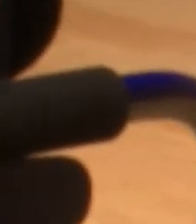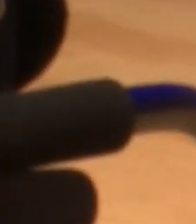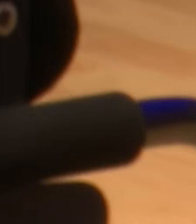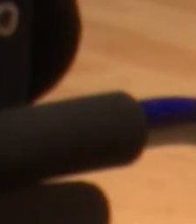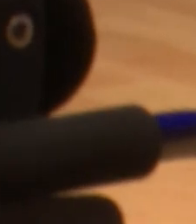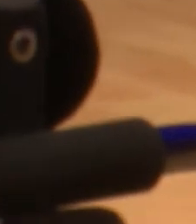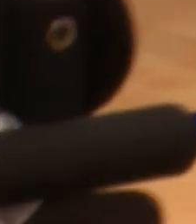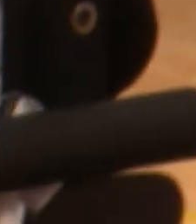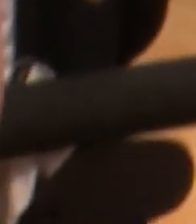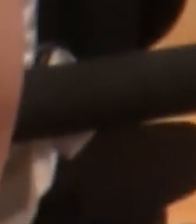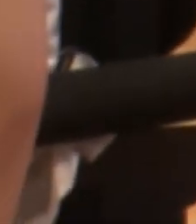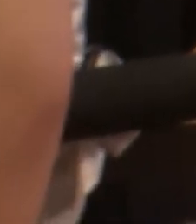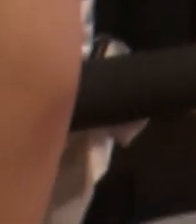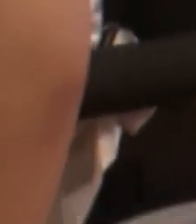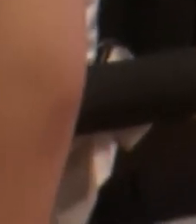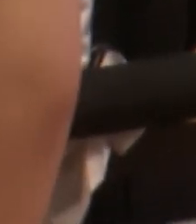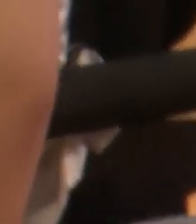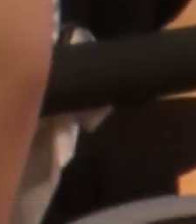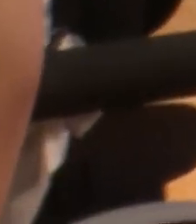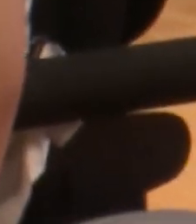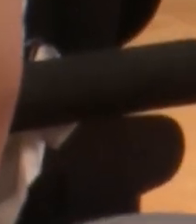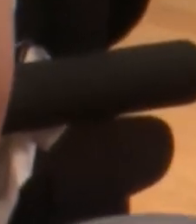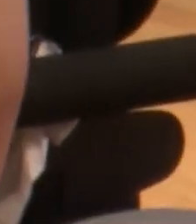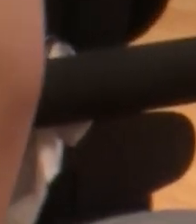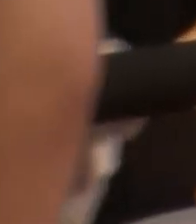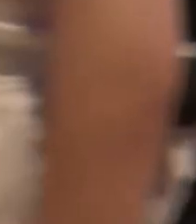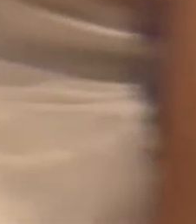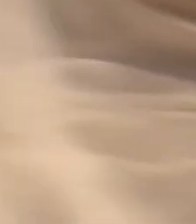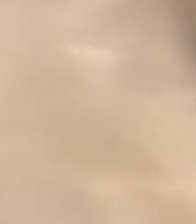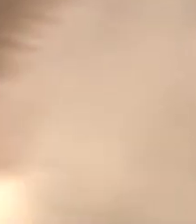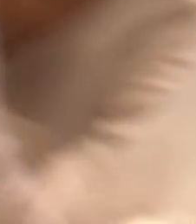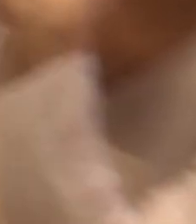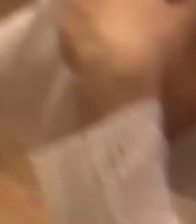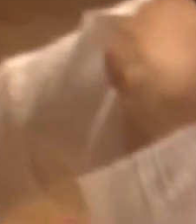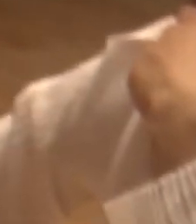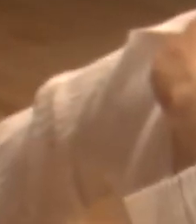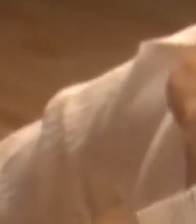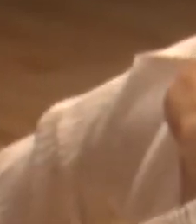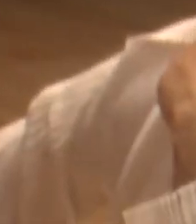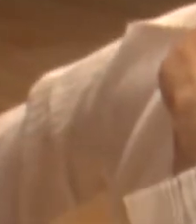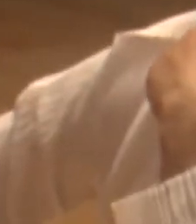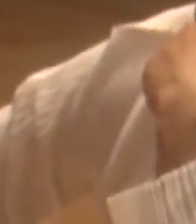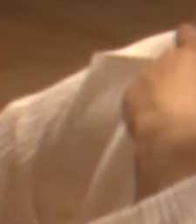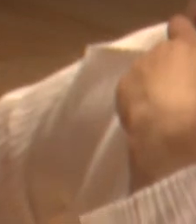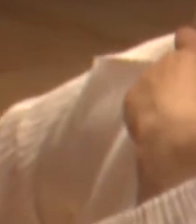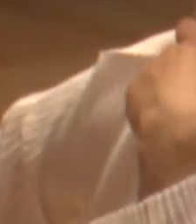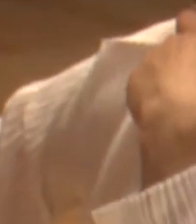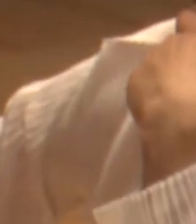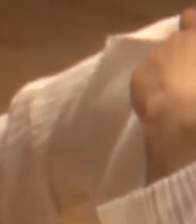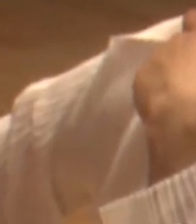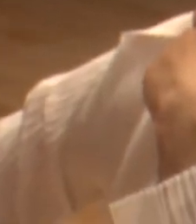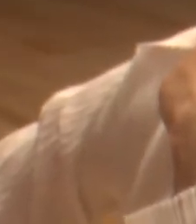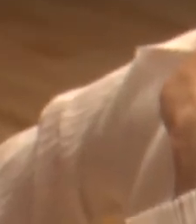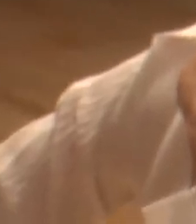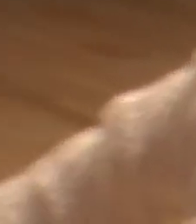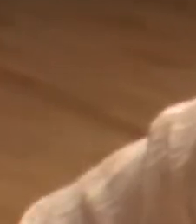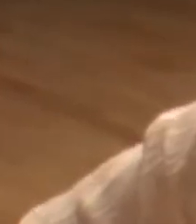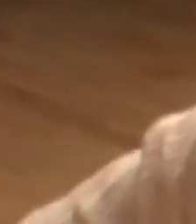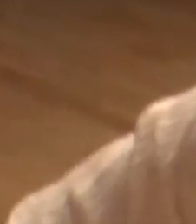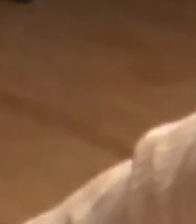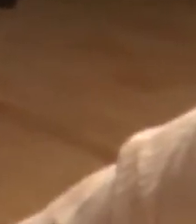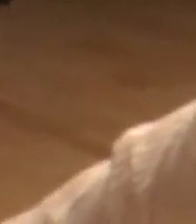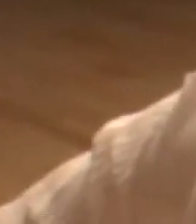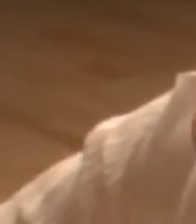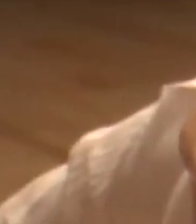ますまた本配信はアーカイブにはどうもありませんがどうチャネル品川2020ライブに